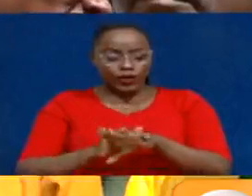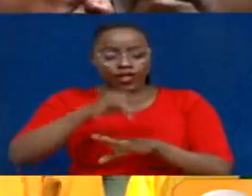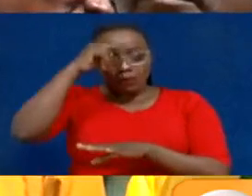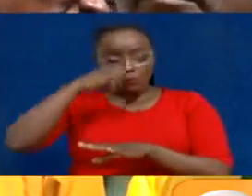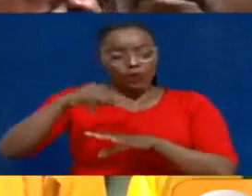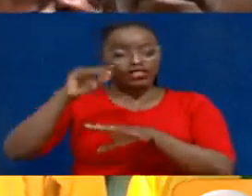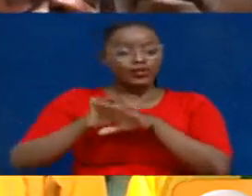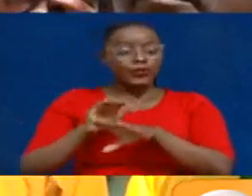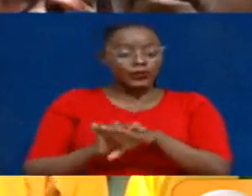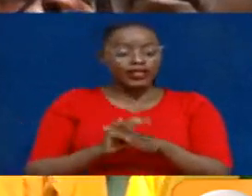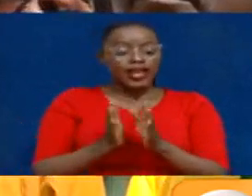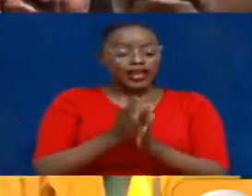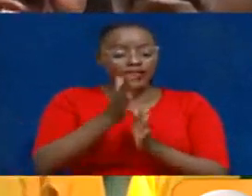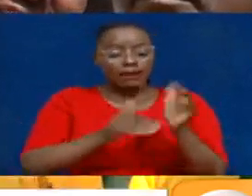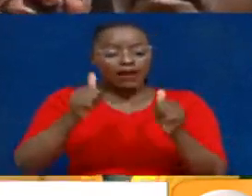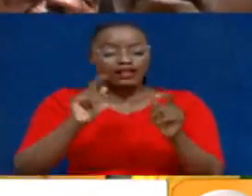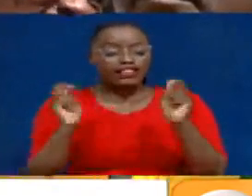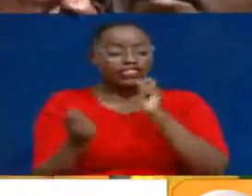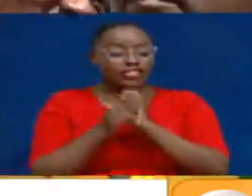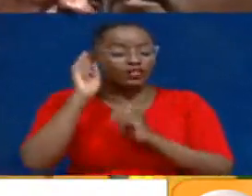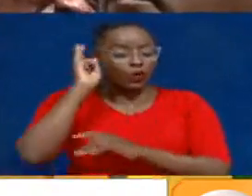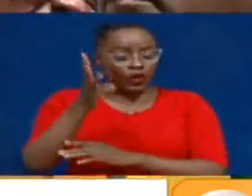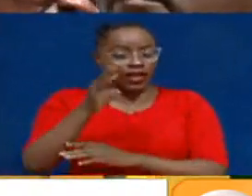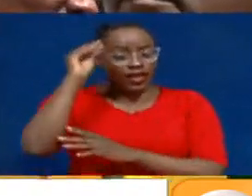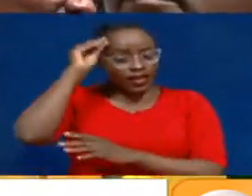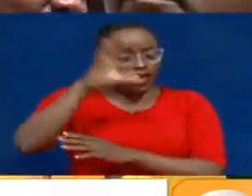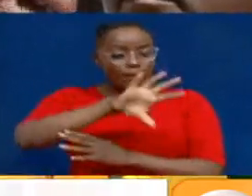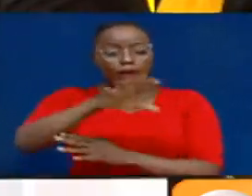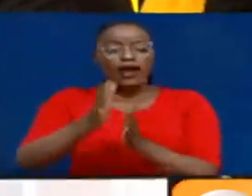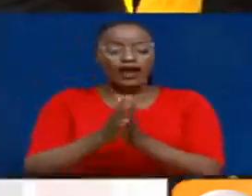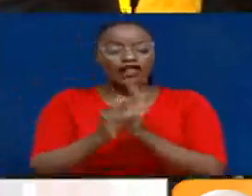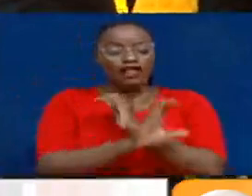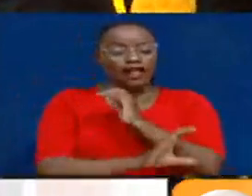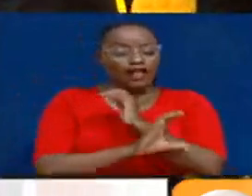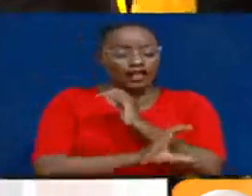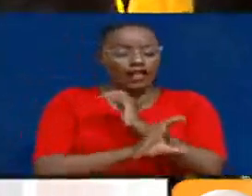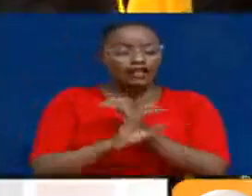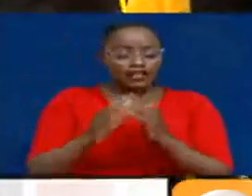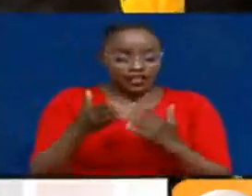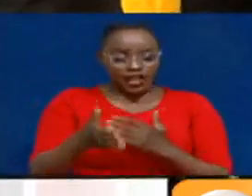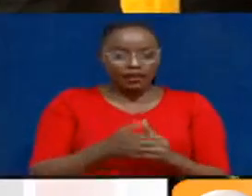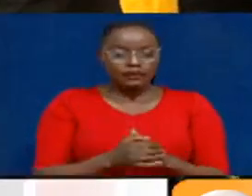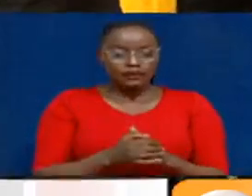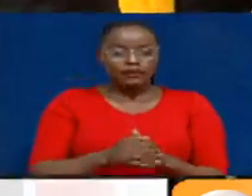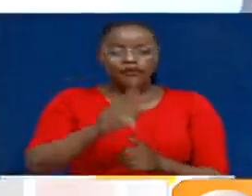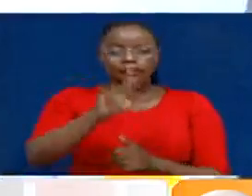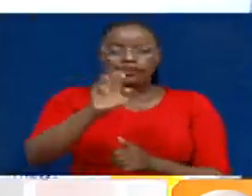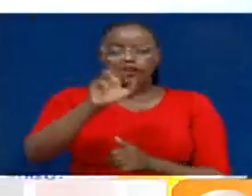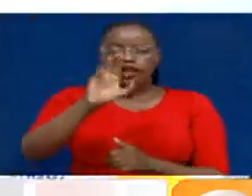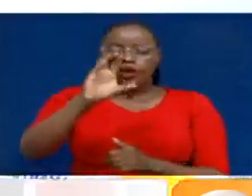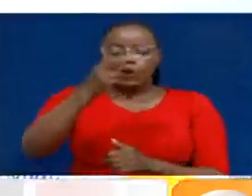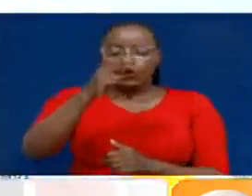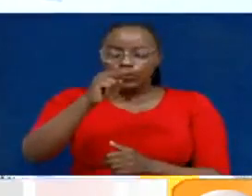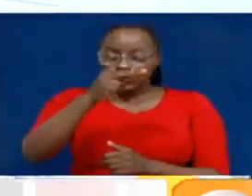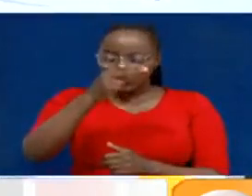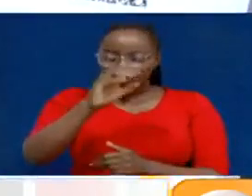sera nzuri, mikakati ambayo itabadilisha kaunti ya Kiambu na nchi ya Kenya. Mkurugenzi mkuu wa kampuni ya Keroche Tabitha